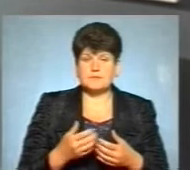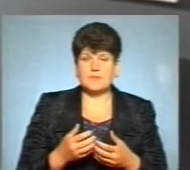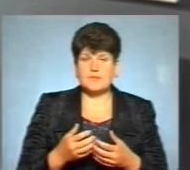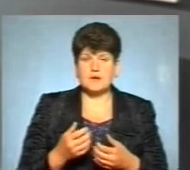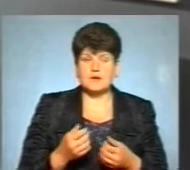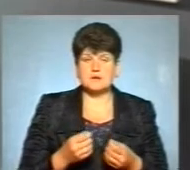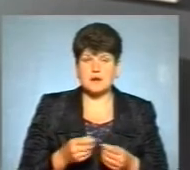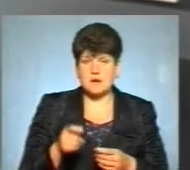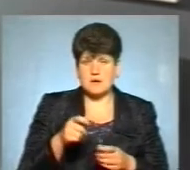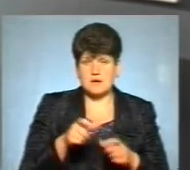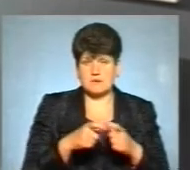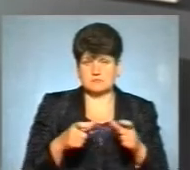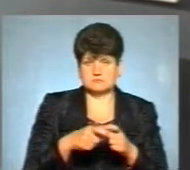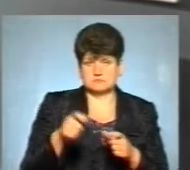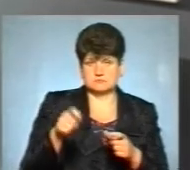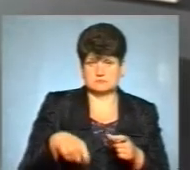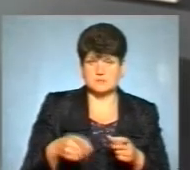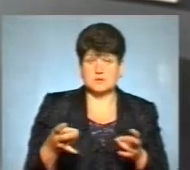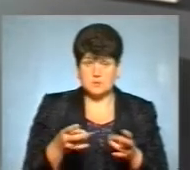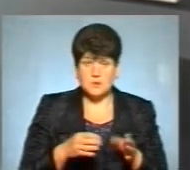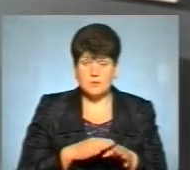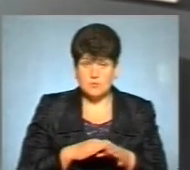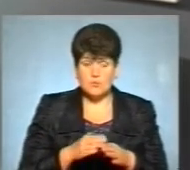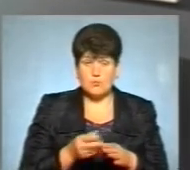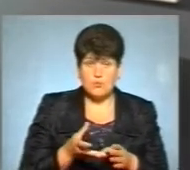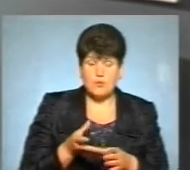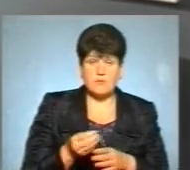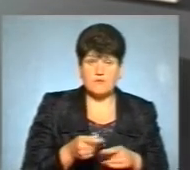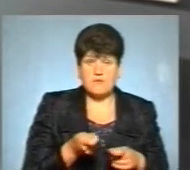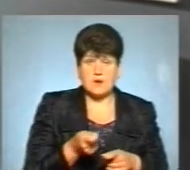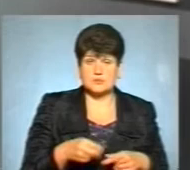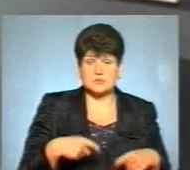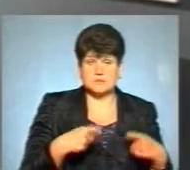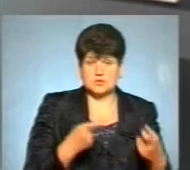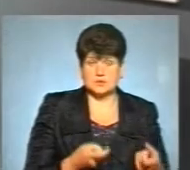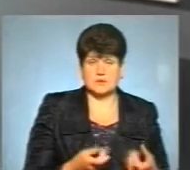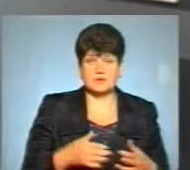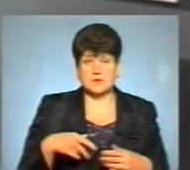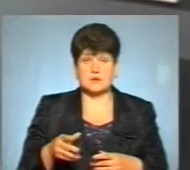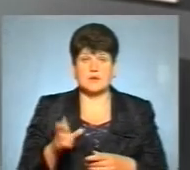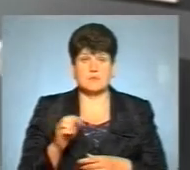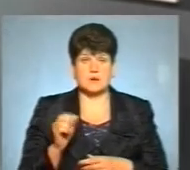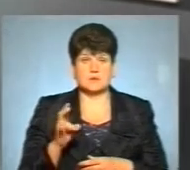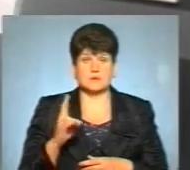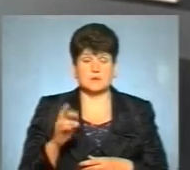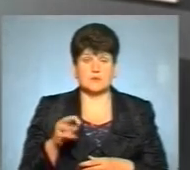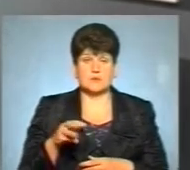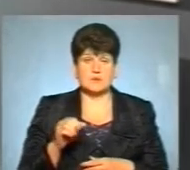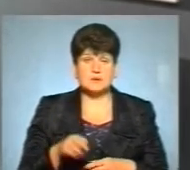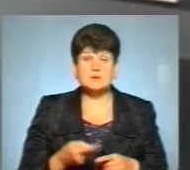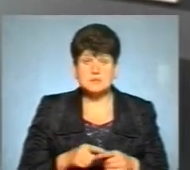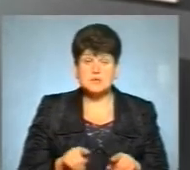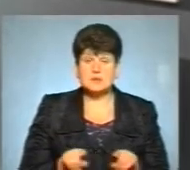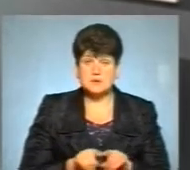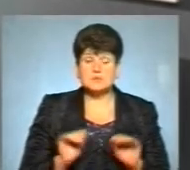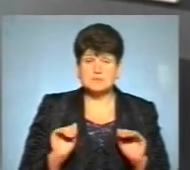банку, карточкою приходите, треба поповнити, в касу не біжите, чи зняти гроші, ви йдете до банкомату. Це також зменшення